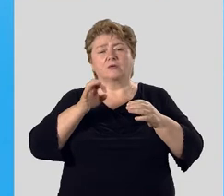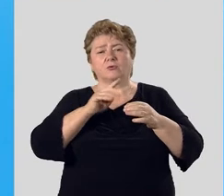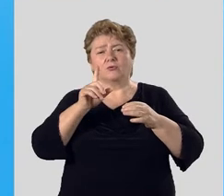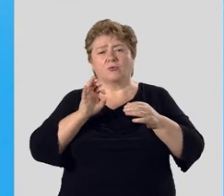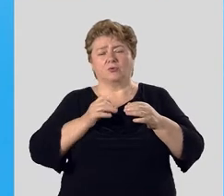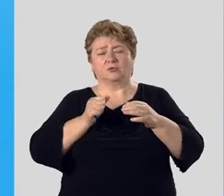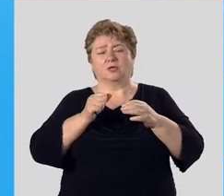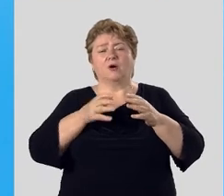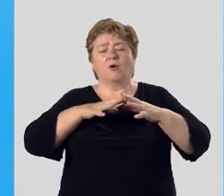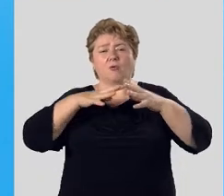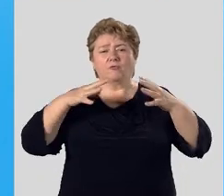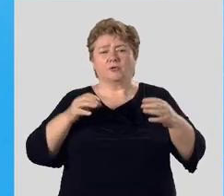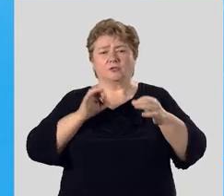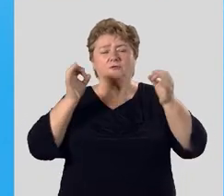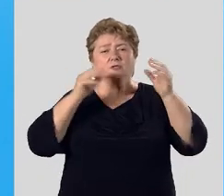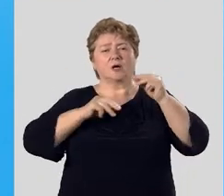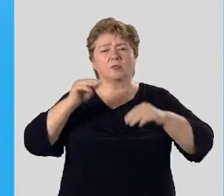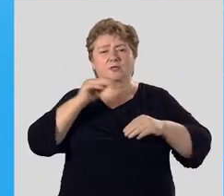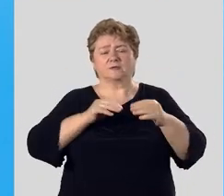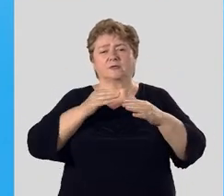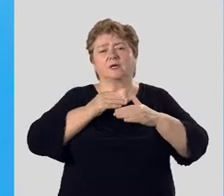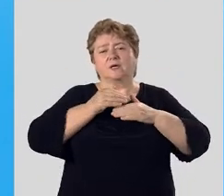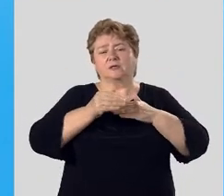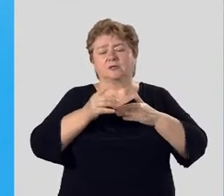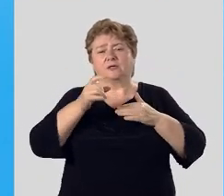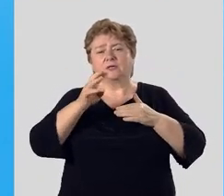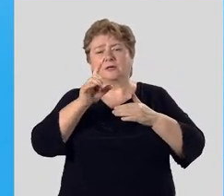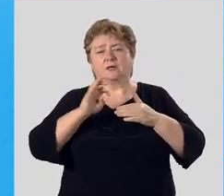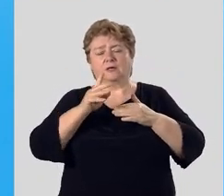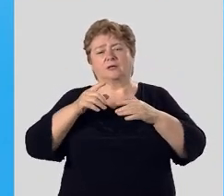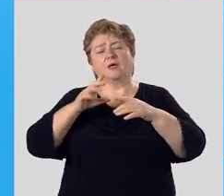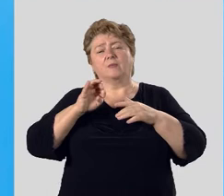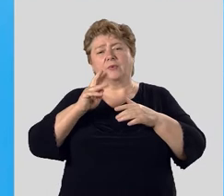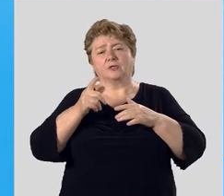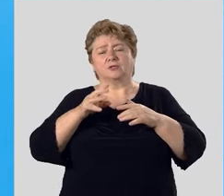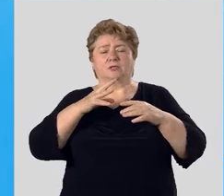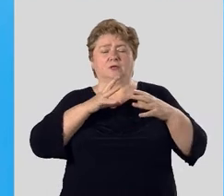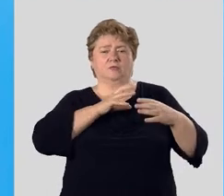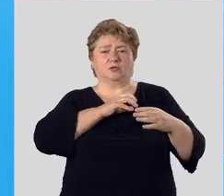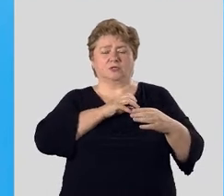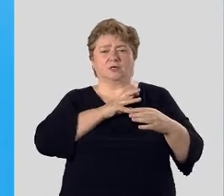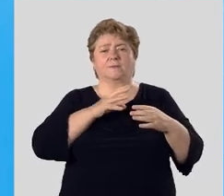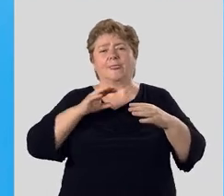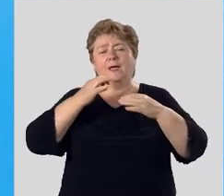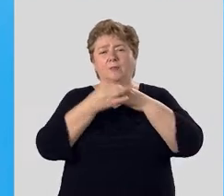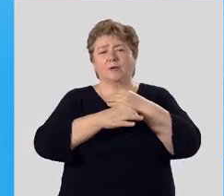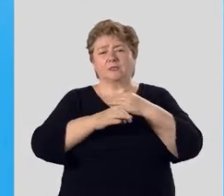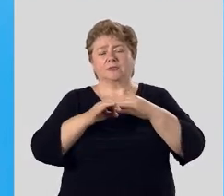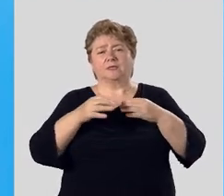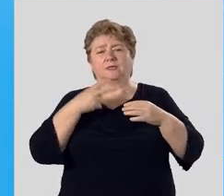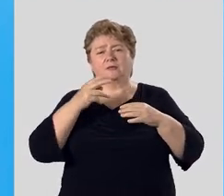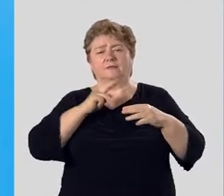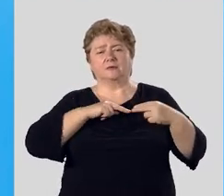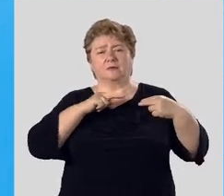глюкозы, увеличивается образование и отложение гликогена в печени и мышцах. Последние две